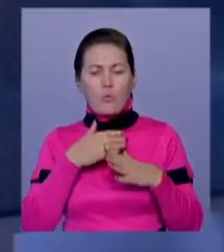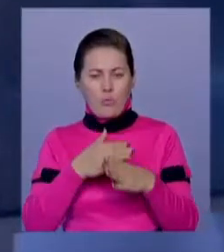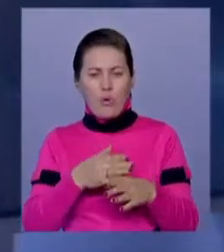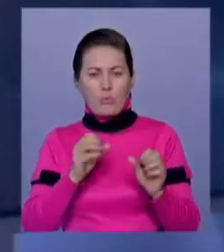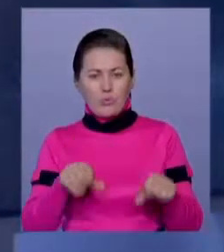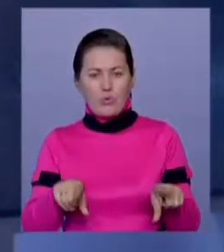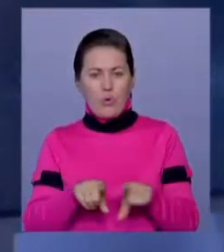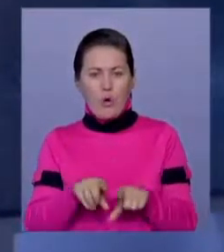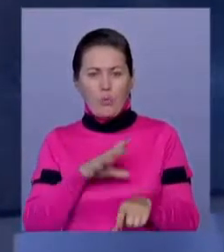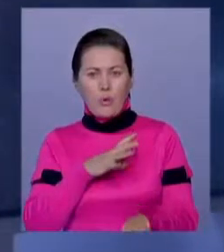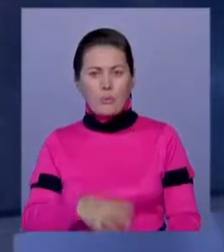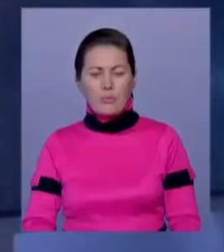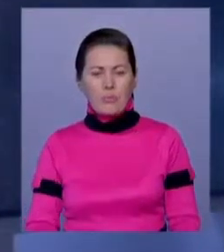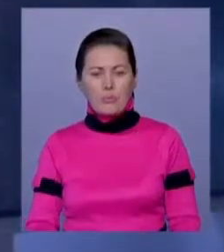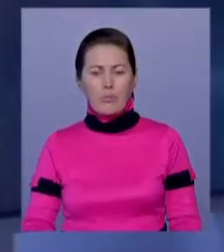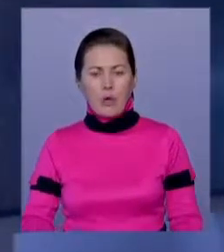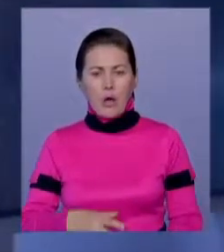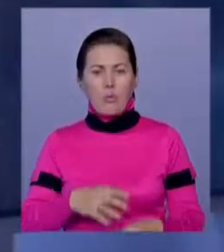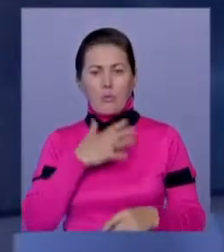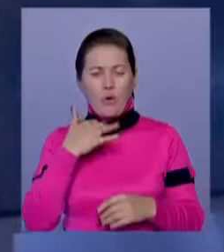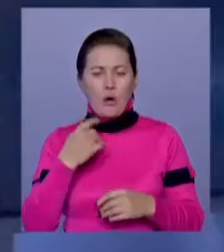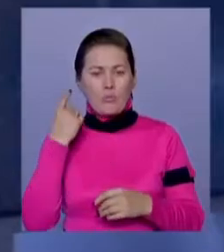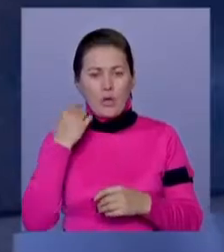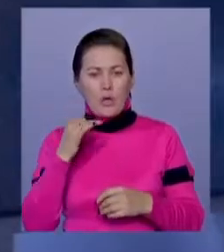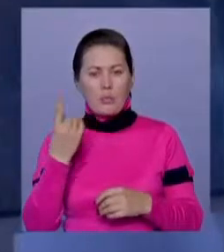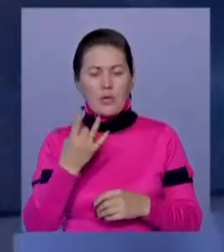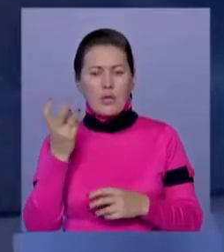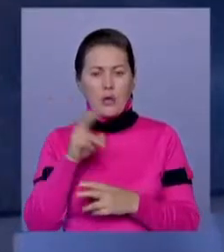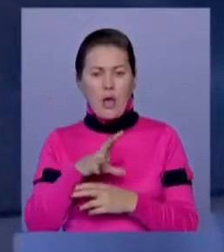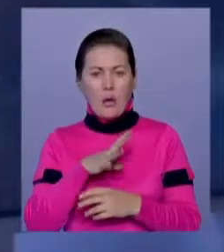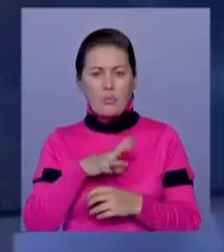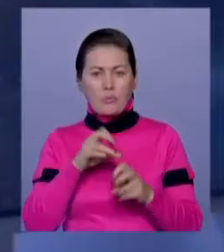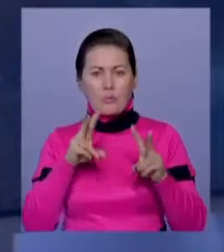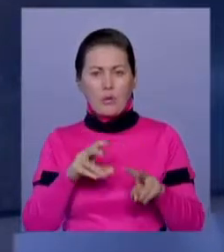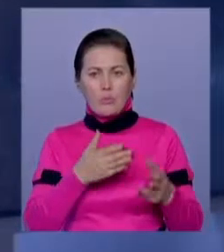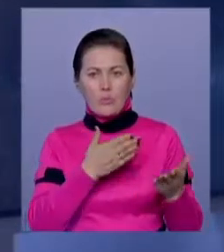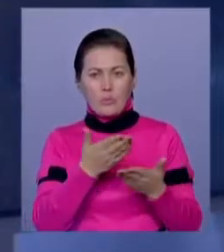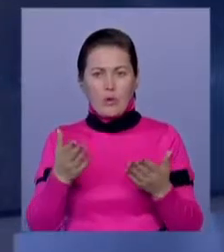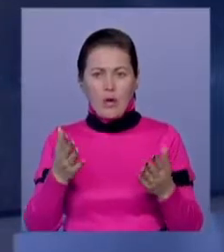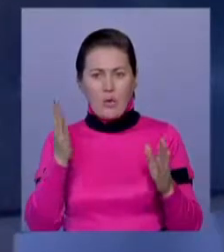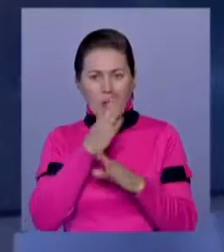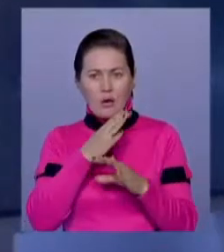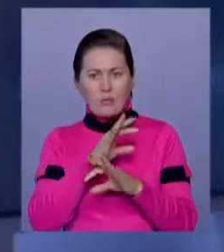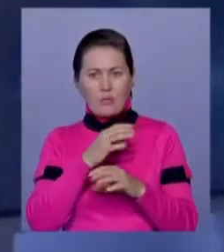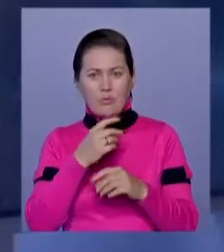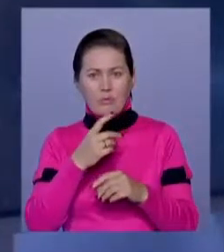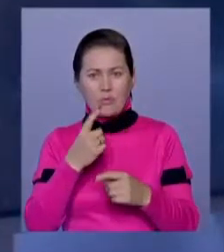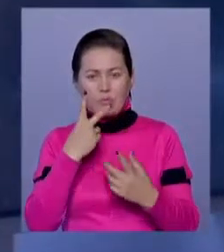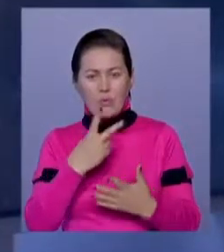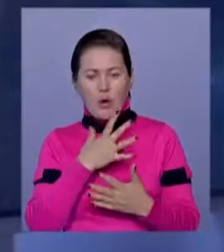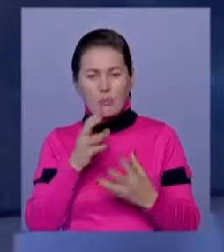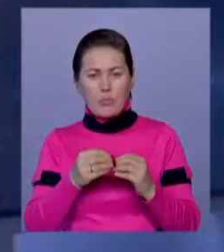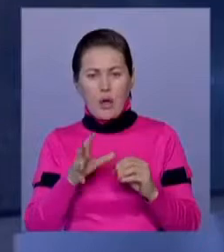кетуге мүмкіндігіңіз болады. Мың естігеннен бір көрген артық. Эфирден соң өмір сені де ауа райының қолайсыздығына